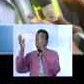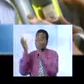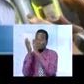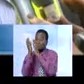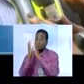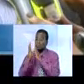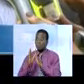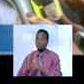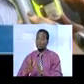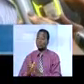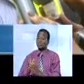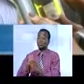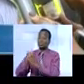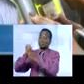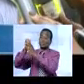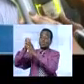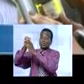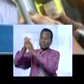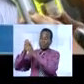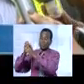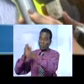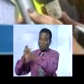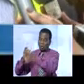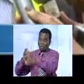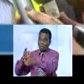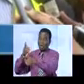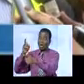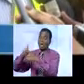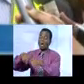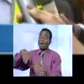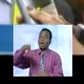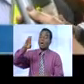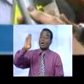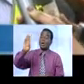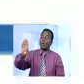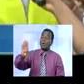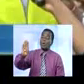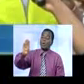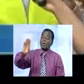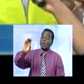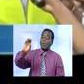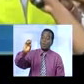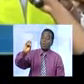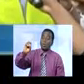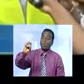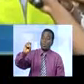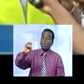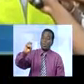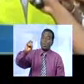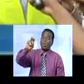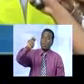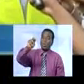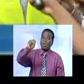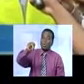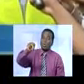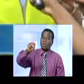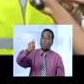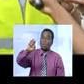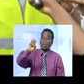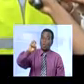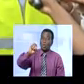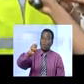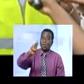CFA qui sont donc prévus pour ce chantier. Que ça permettrait donc de couvrir certainement